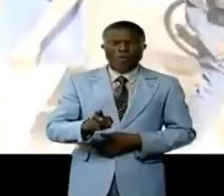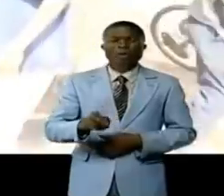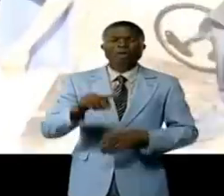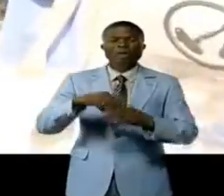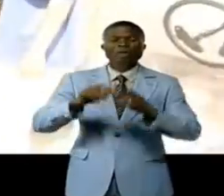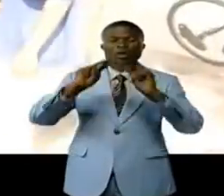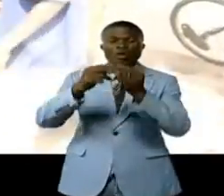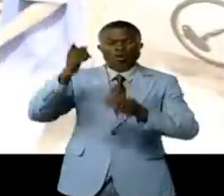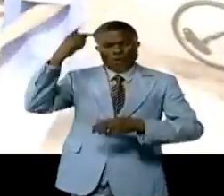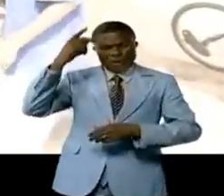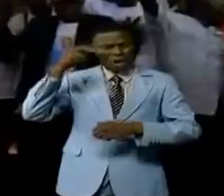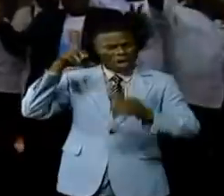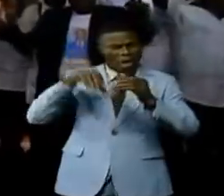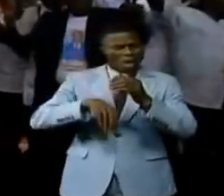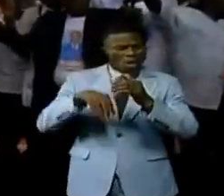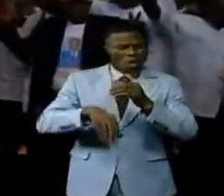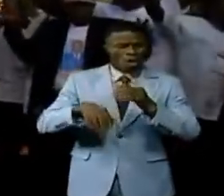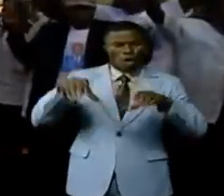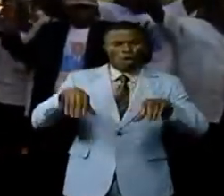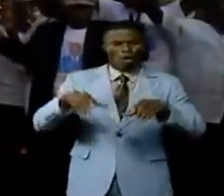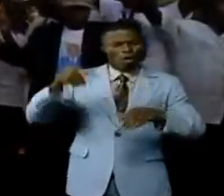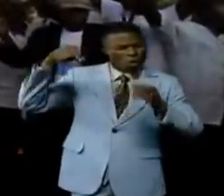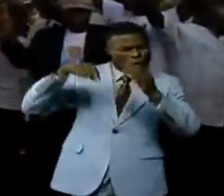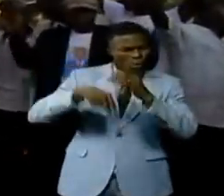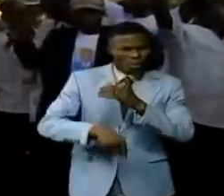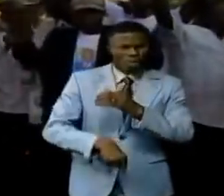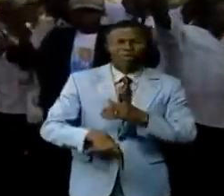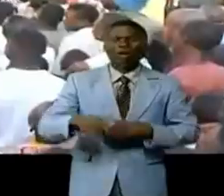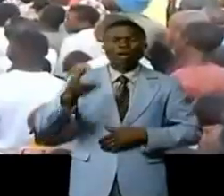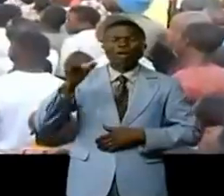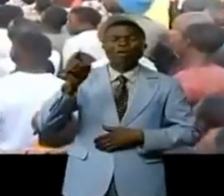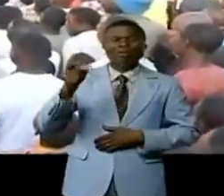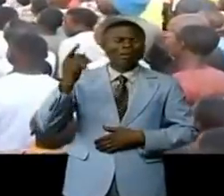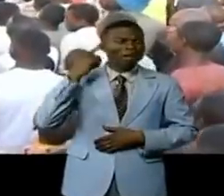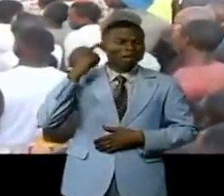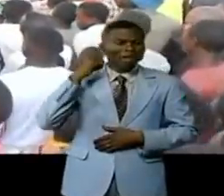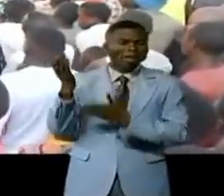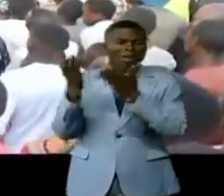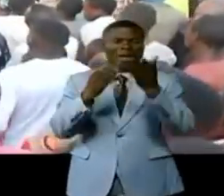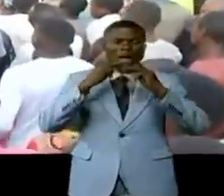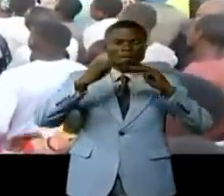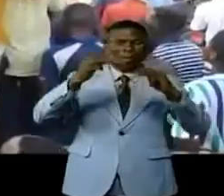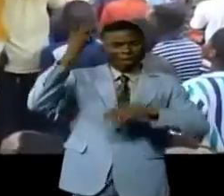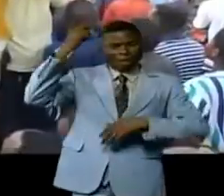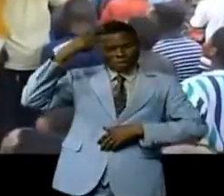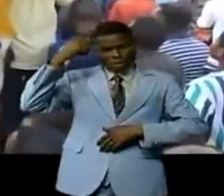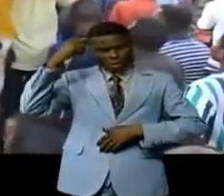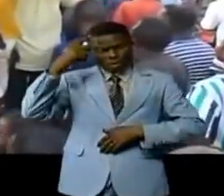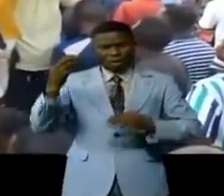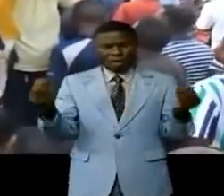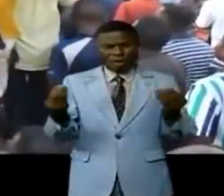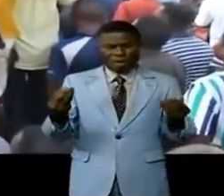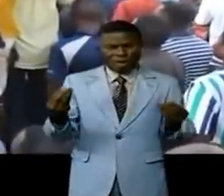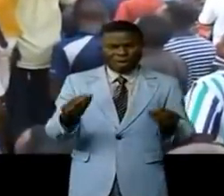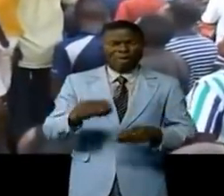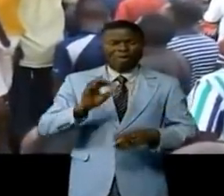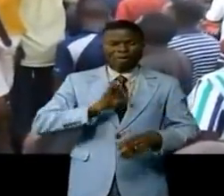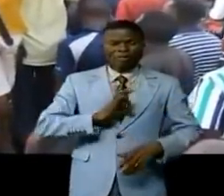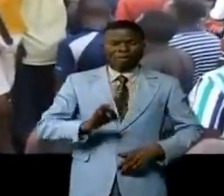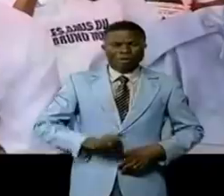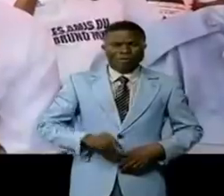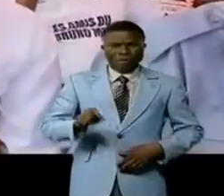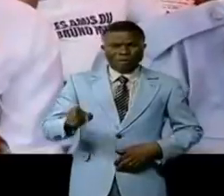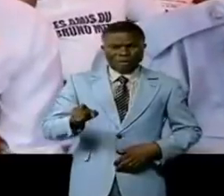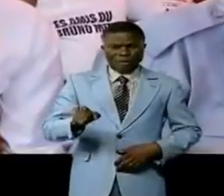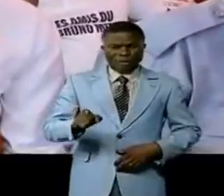et du Congo profond. Gandajika s'est mobilisé pour écouter les porteurs de messages politiques de Félix-Antoine Tshisekedi à